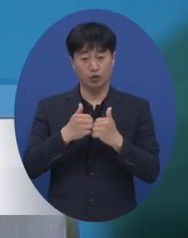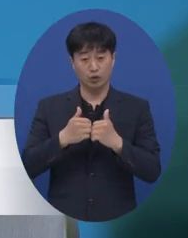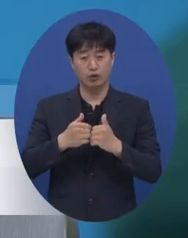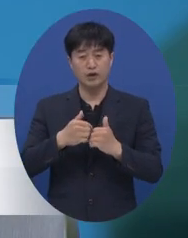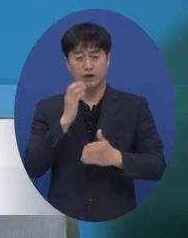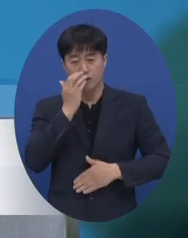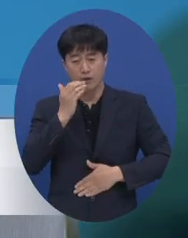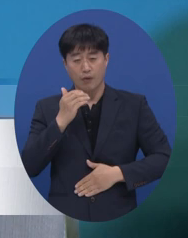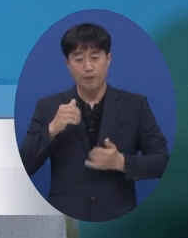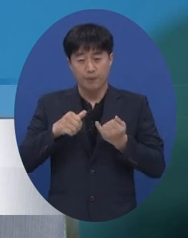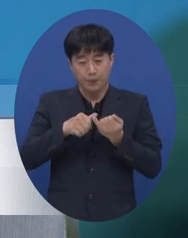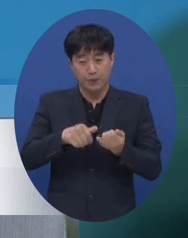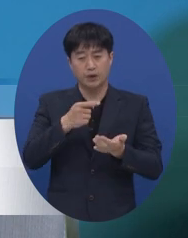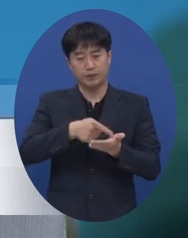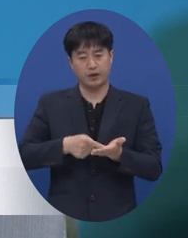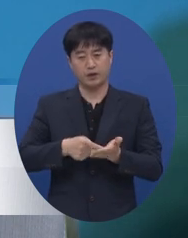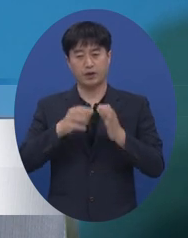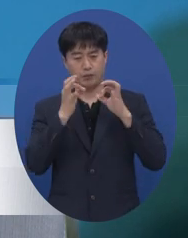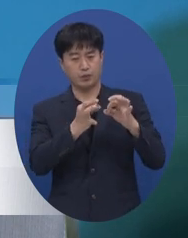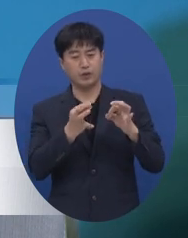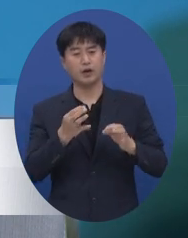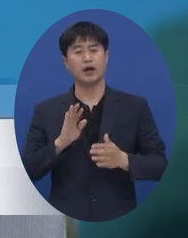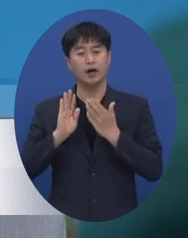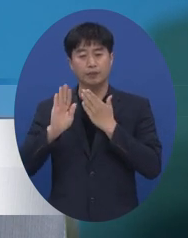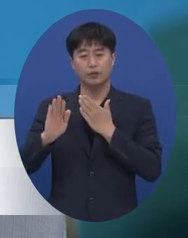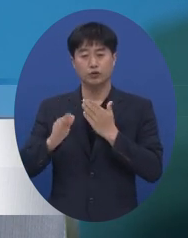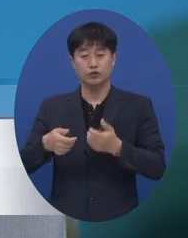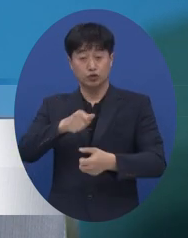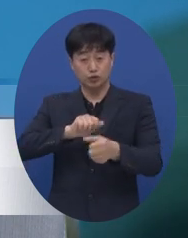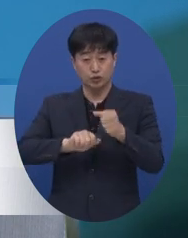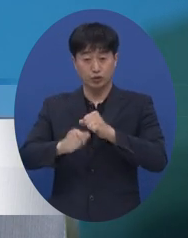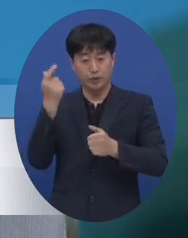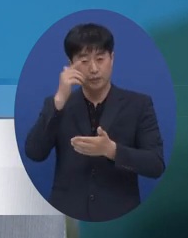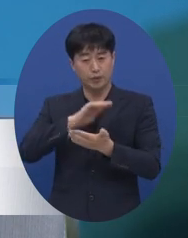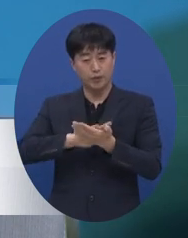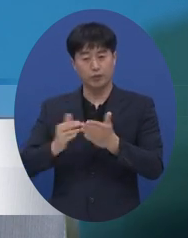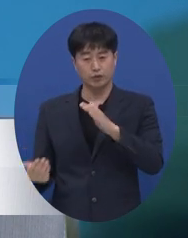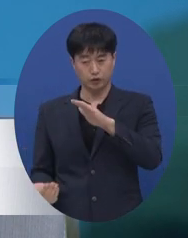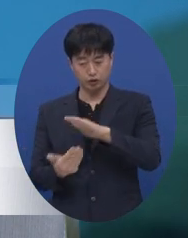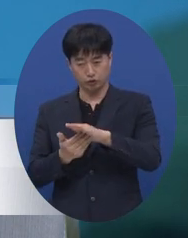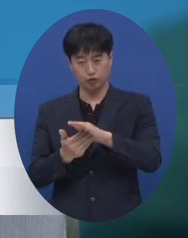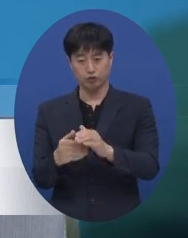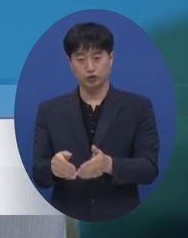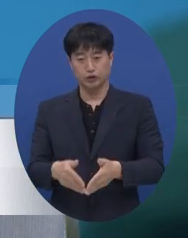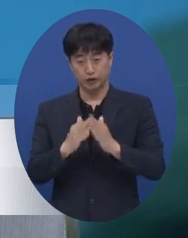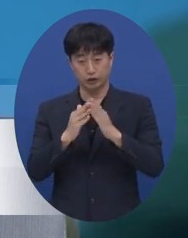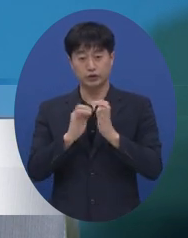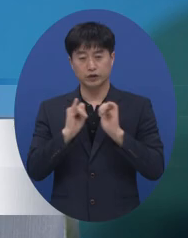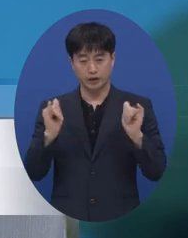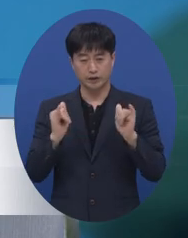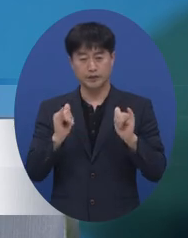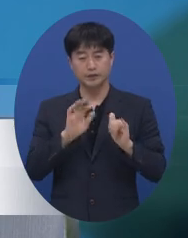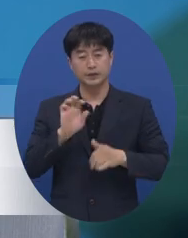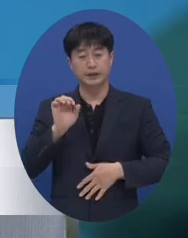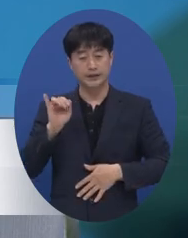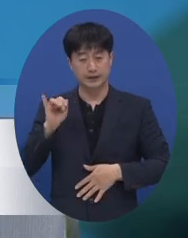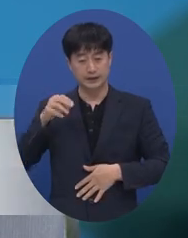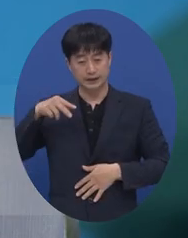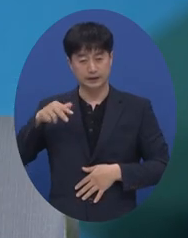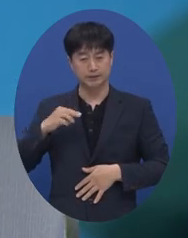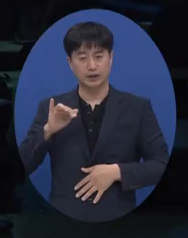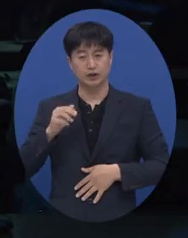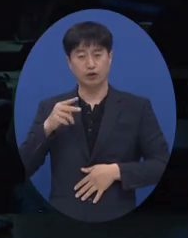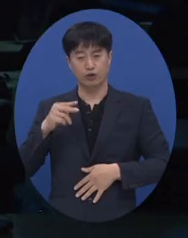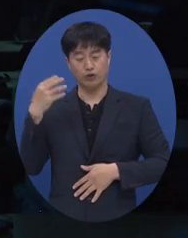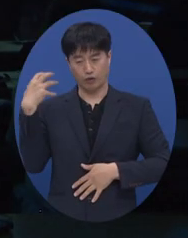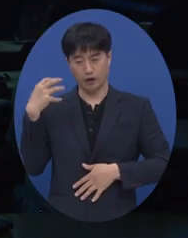성폭력 피해자라고 보고 있는데요. 향후에는 적극적 평화를 이루는 평화 구축자, 즉 피스 빌더로서의 역할을 하는